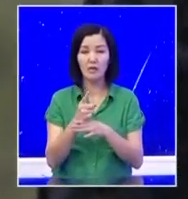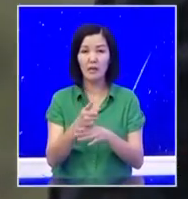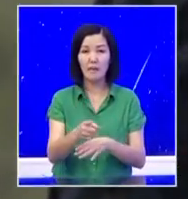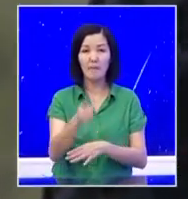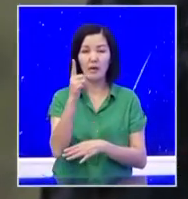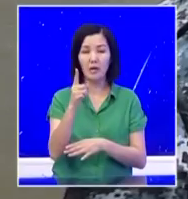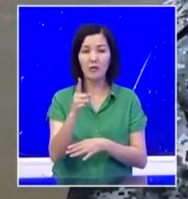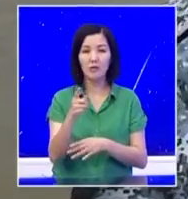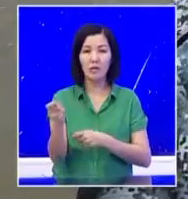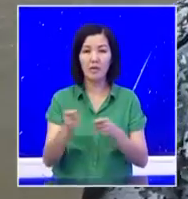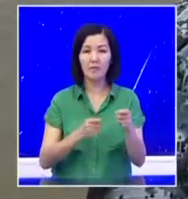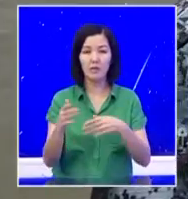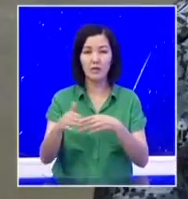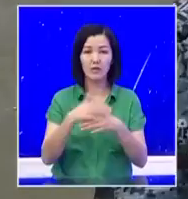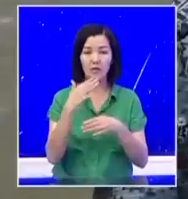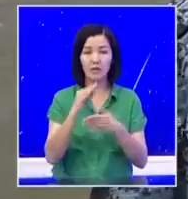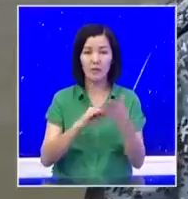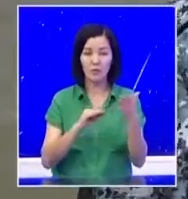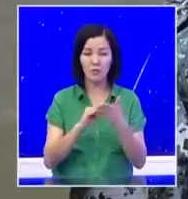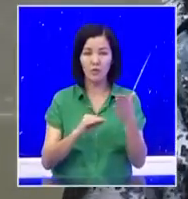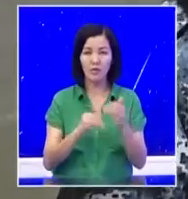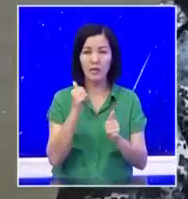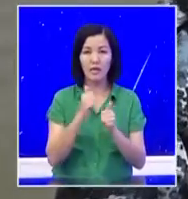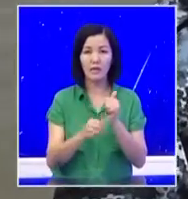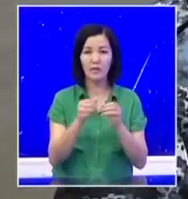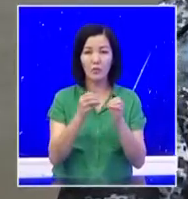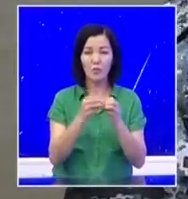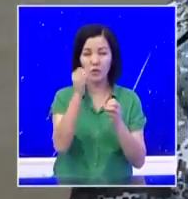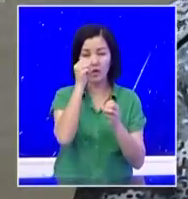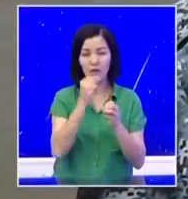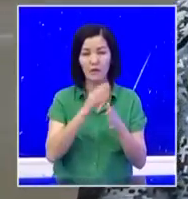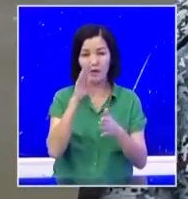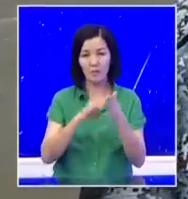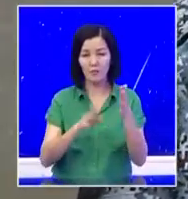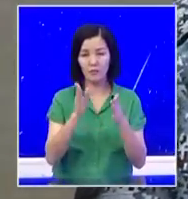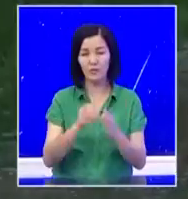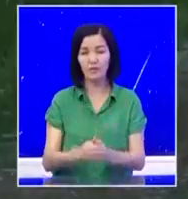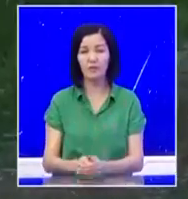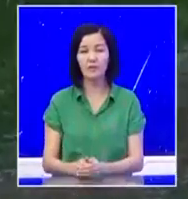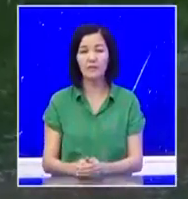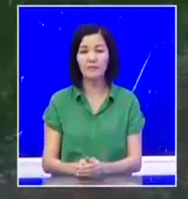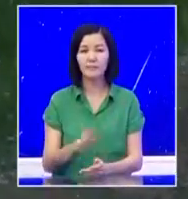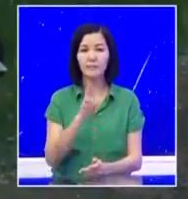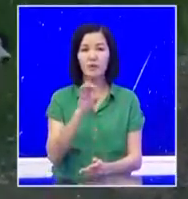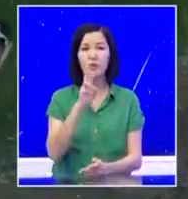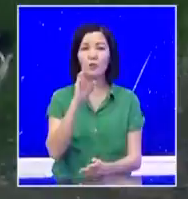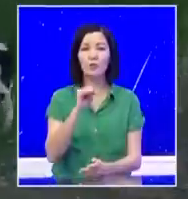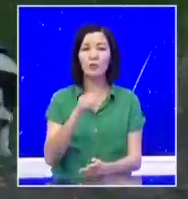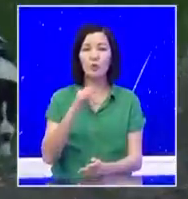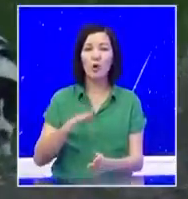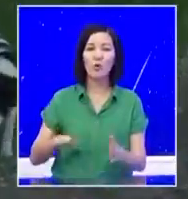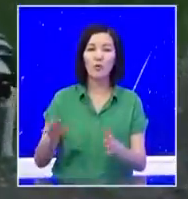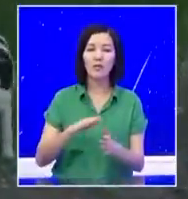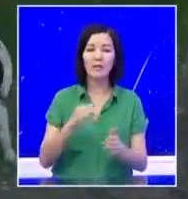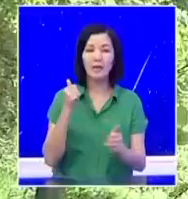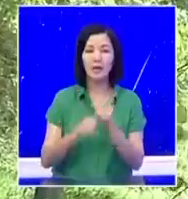үшін әкімшілік хаттамалар толтырылды. Әр қайсысына 10 айлық есептік көрсеткіштен айыппұлдар салынды. Көксу ауданында жыл басында осы